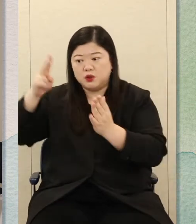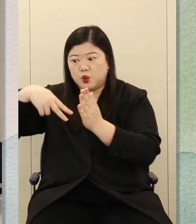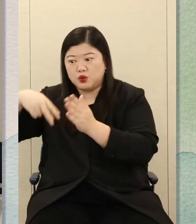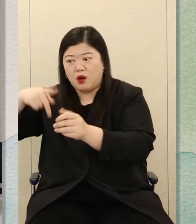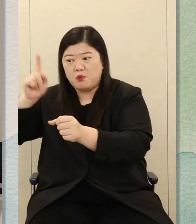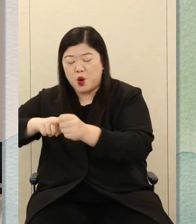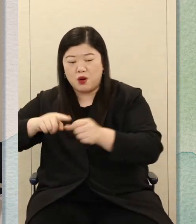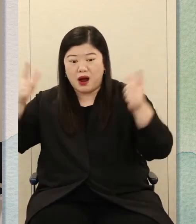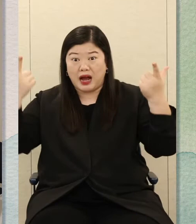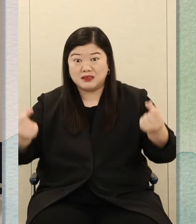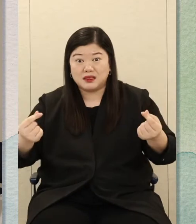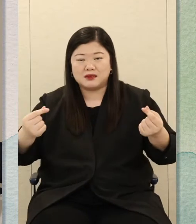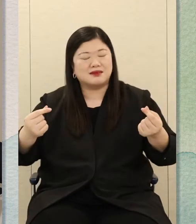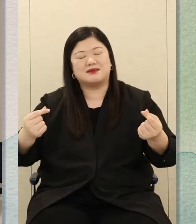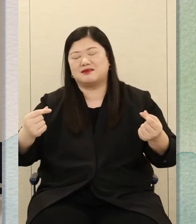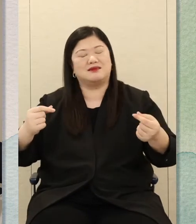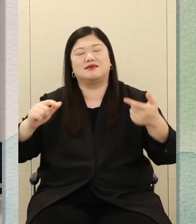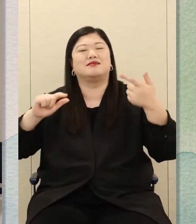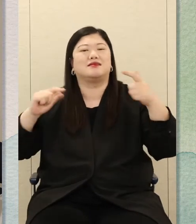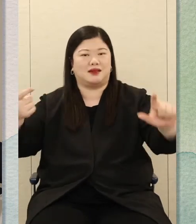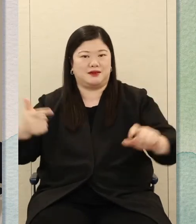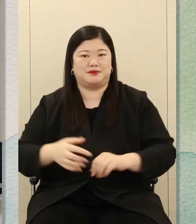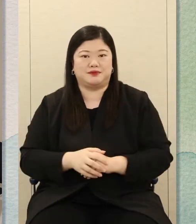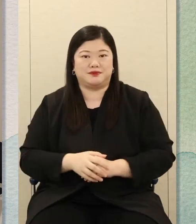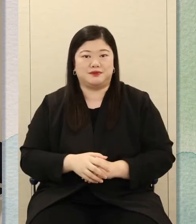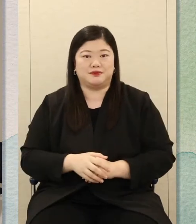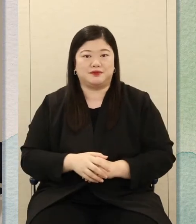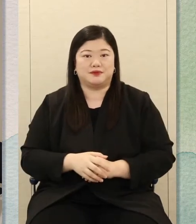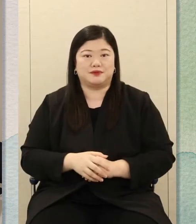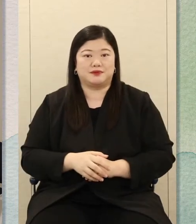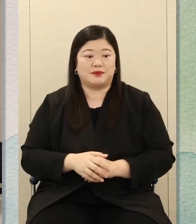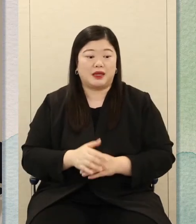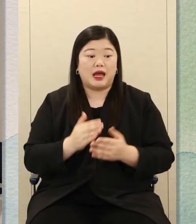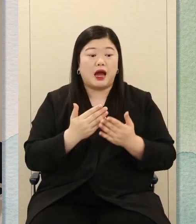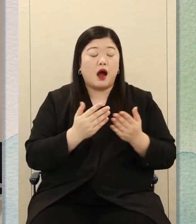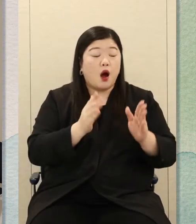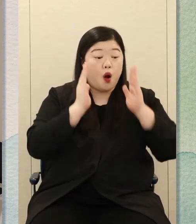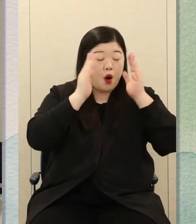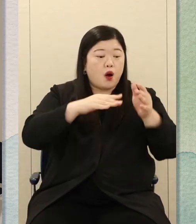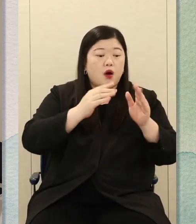학습 공동체의 제일 큰 특징이 뭐냐? 선생님이 있는 거예요.